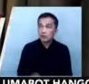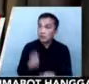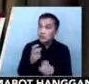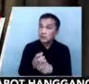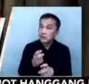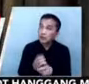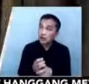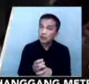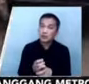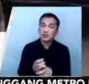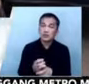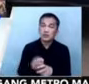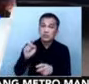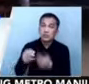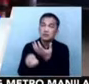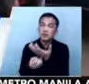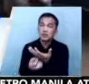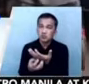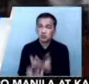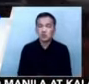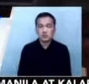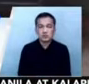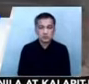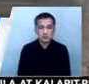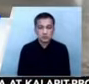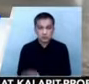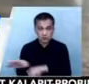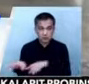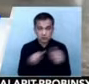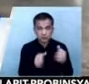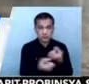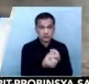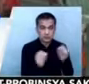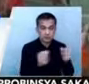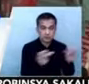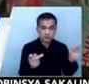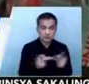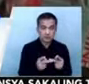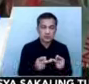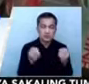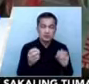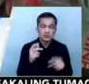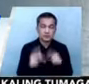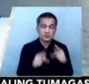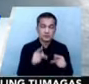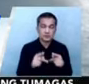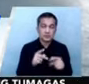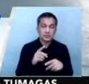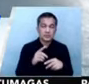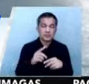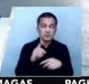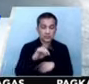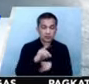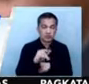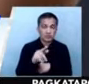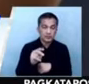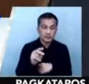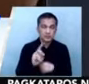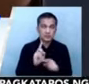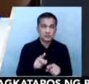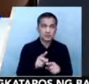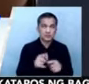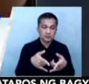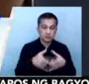magsaing Nam nasa evacuation Center naman ang maraming binaha sa Dagupan City at nakatira sa mga modular tent